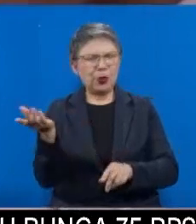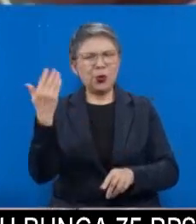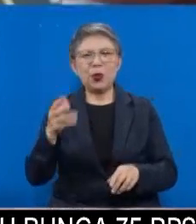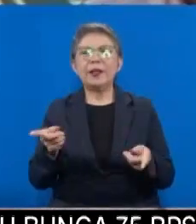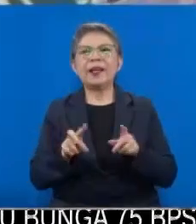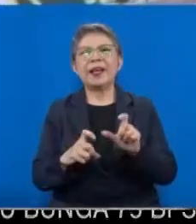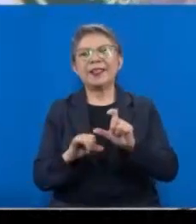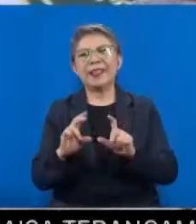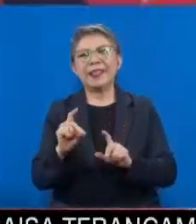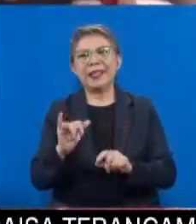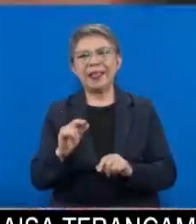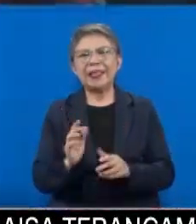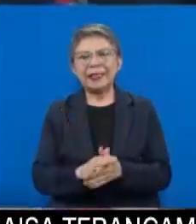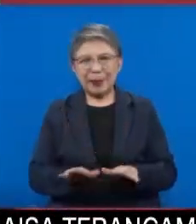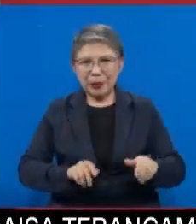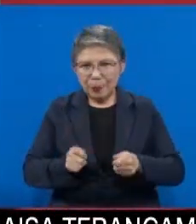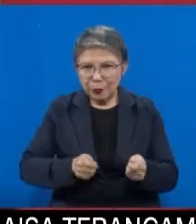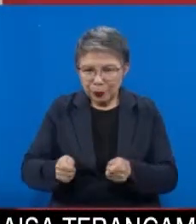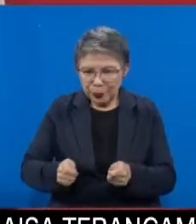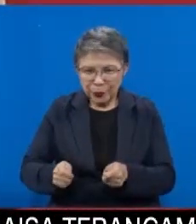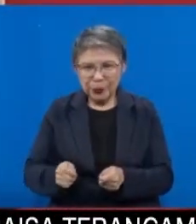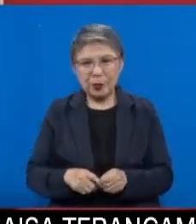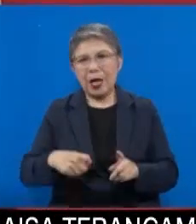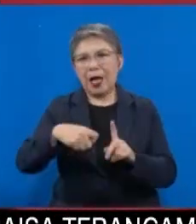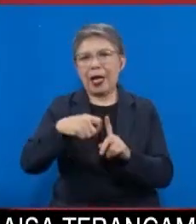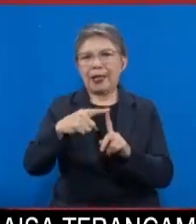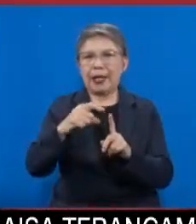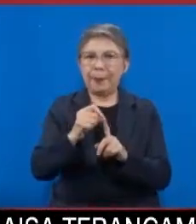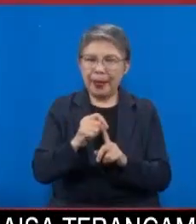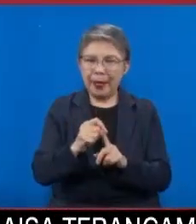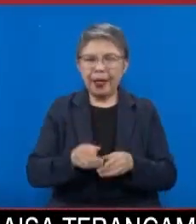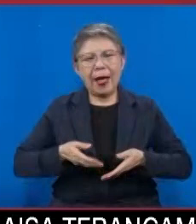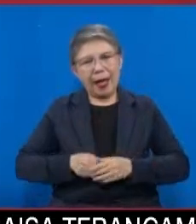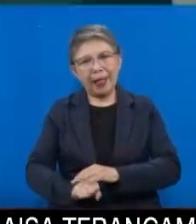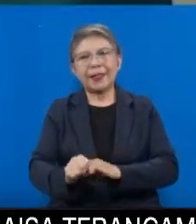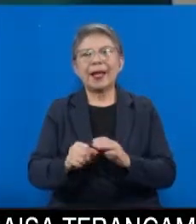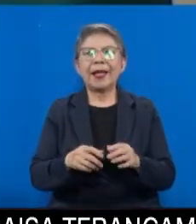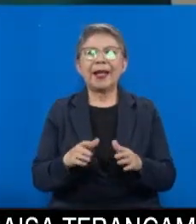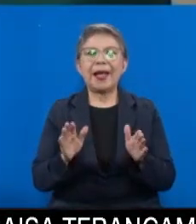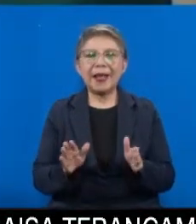ini telah bisa mengurus dengan mudah dokumen kependudukan termasuk akta kelahiran anak.